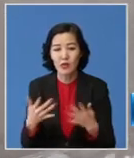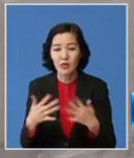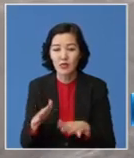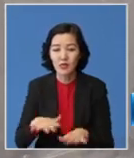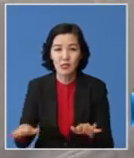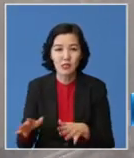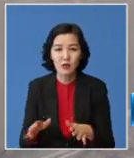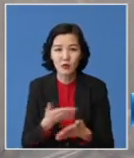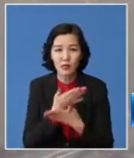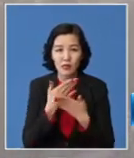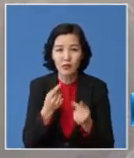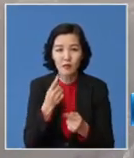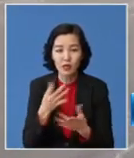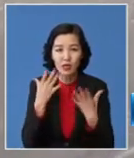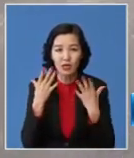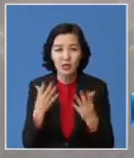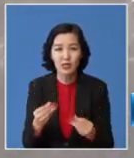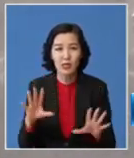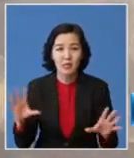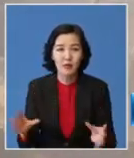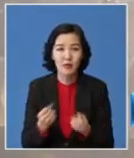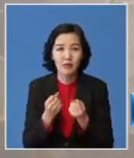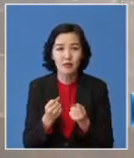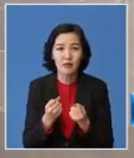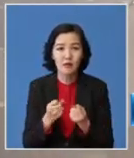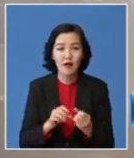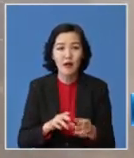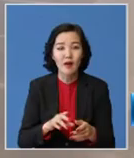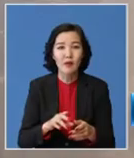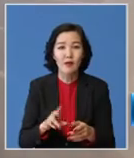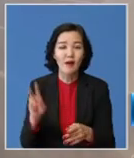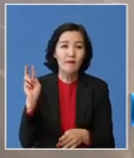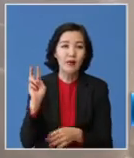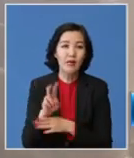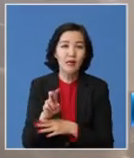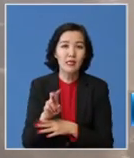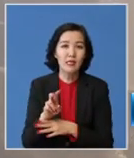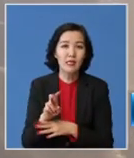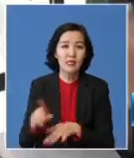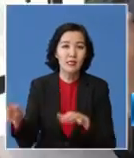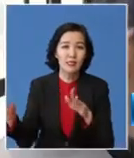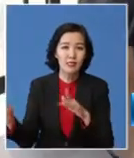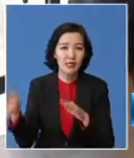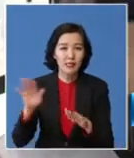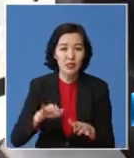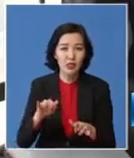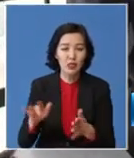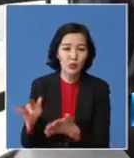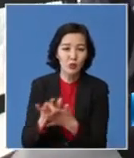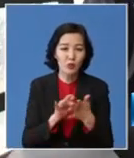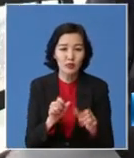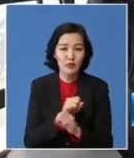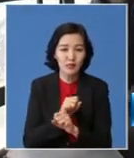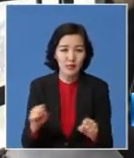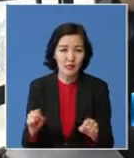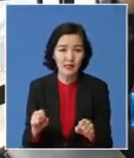пунктов. Тем не менее, в ближайшие дни спасатели не рекомендуют выходить на крутые заснеженные склоны. Это может